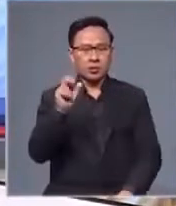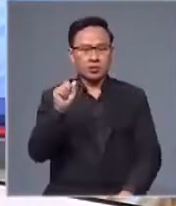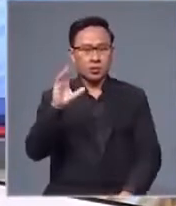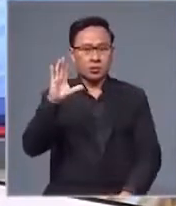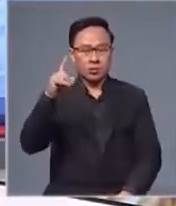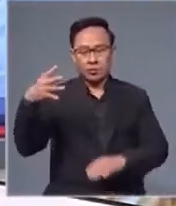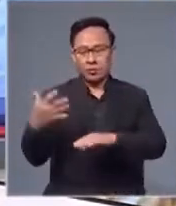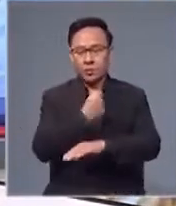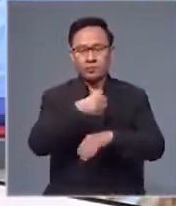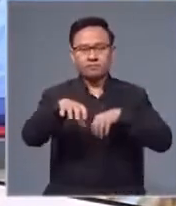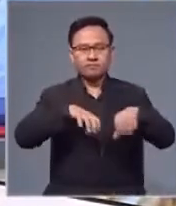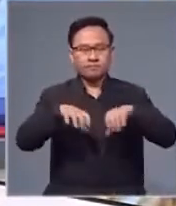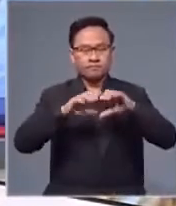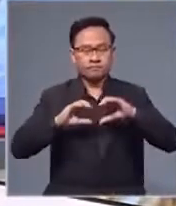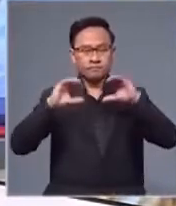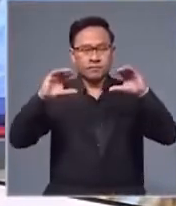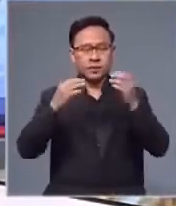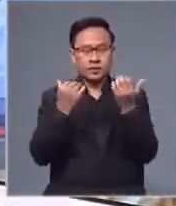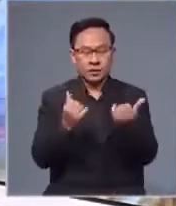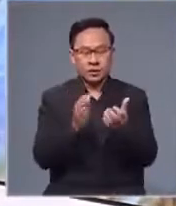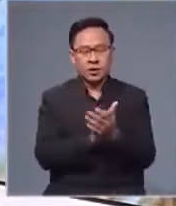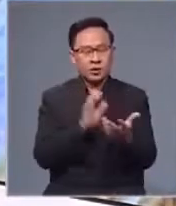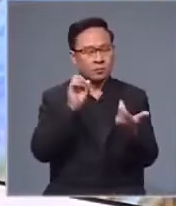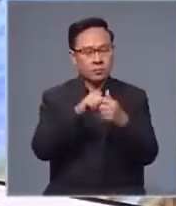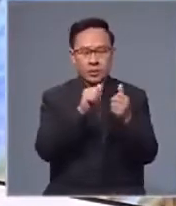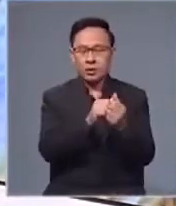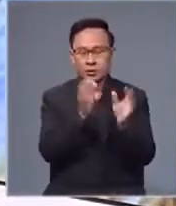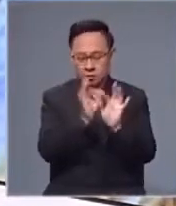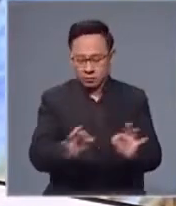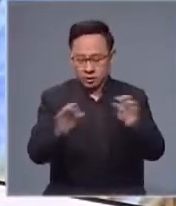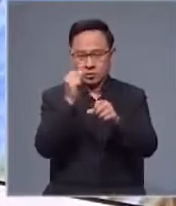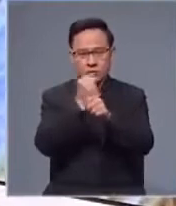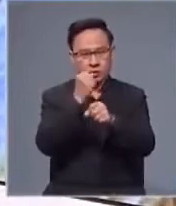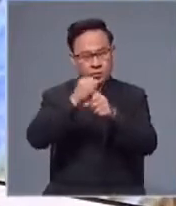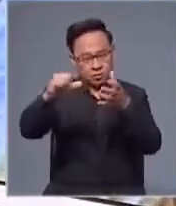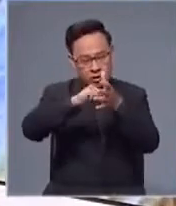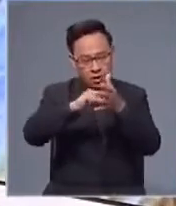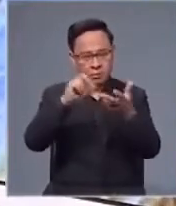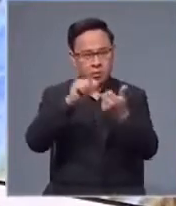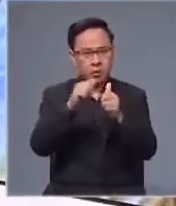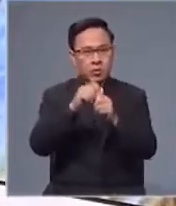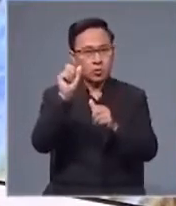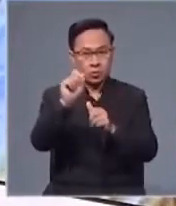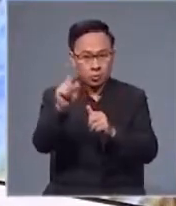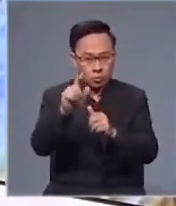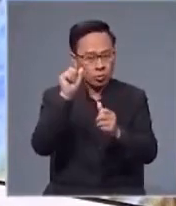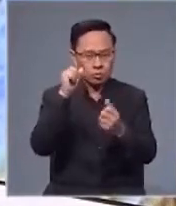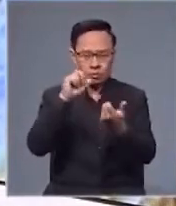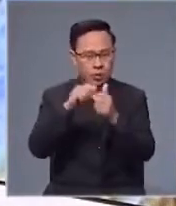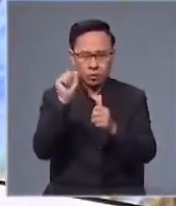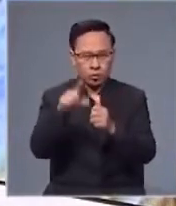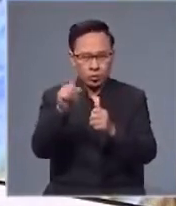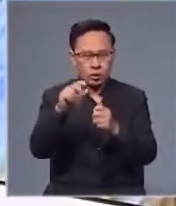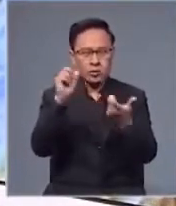หารประเทศนะคะหนึ่งในปัญหาอันดับต้นๆที่จะต้องเร่งดำเนินการแก้ไขก่อนนั่นก็คือเรื่องปัญหาเศรษฐกิจค่ะเพราะว่าเกี่ยวข้องกับปาก